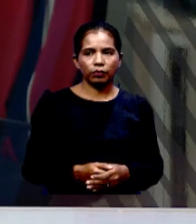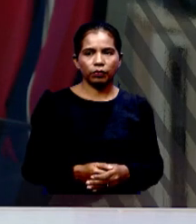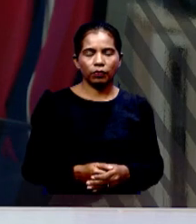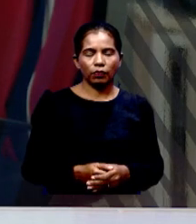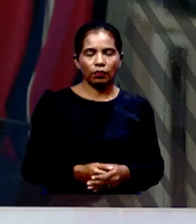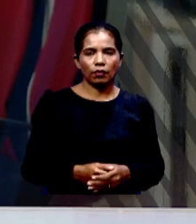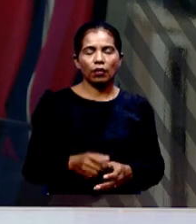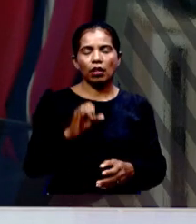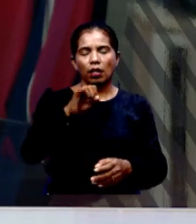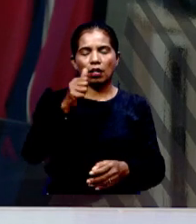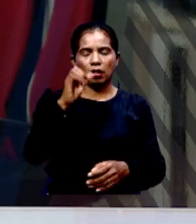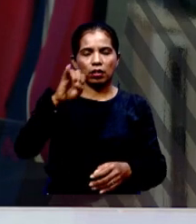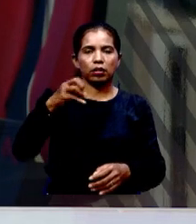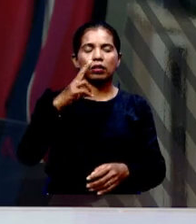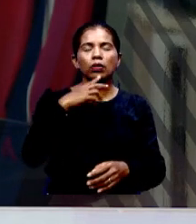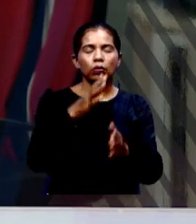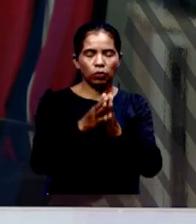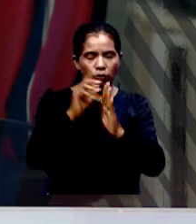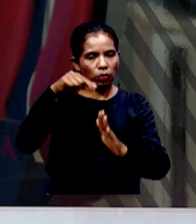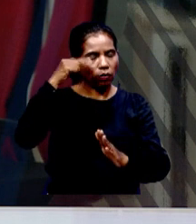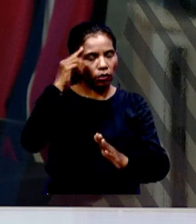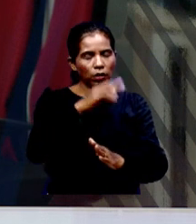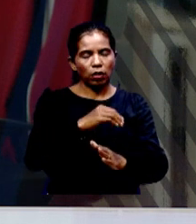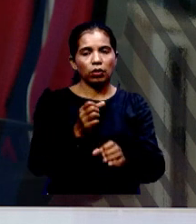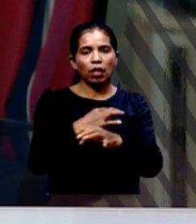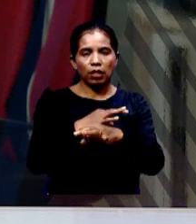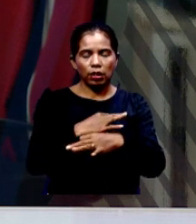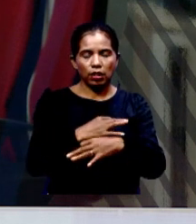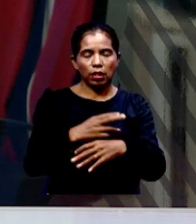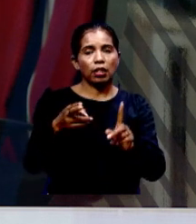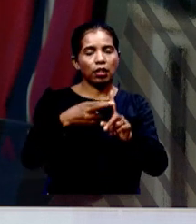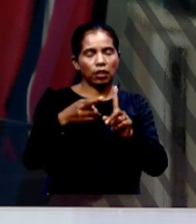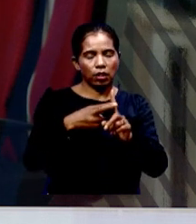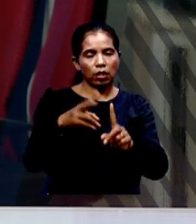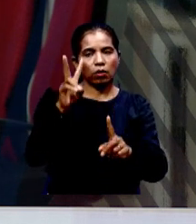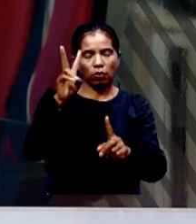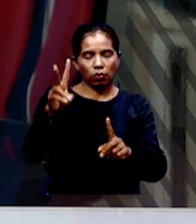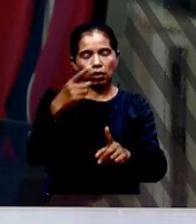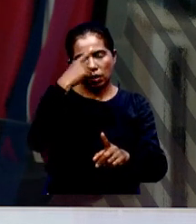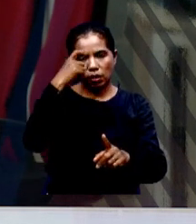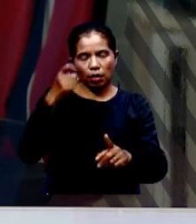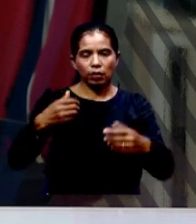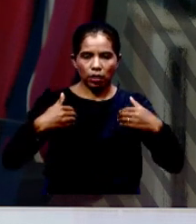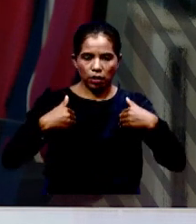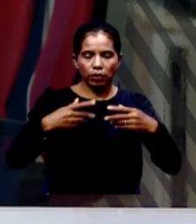Azeros o Governo atualiza está um dia que o cemitério Bekusi no Cacaledum, também o cemitério Ruanense e Espaço.